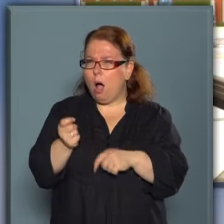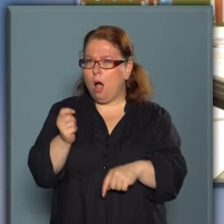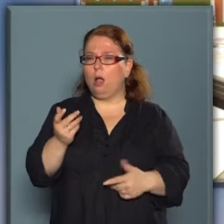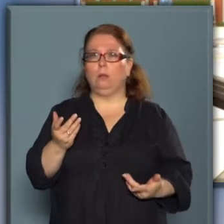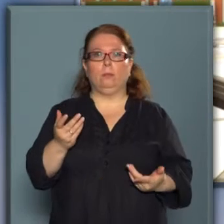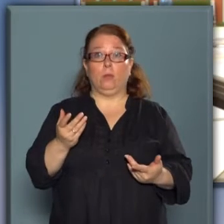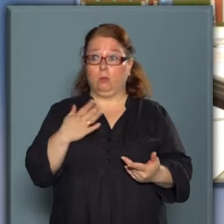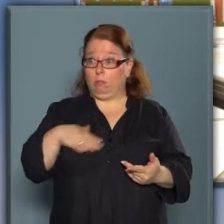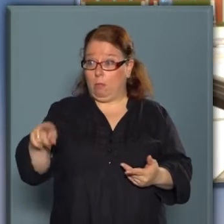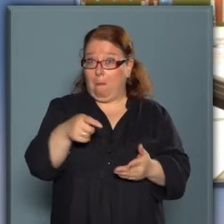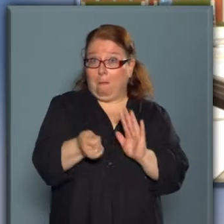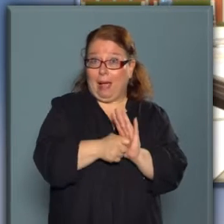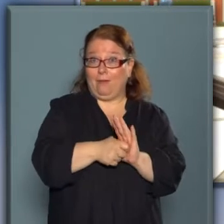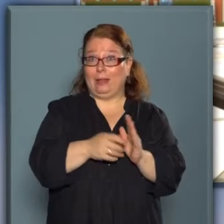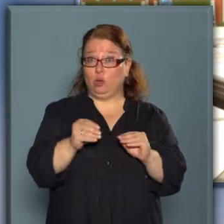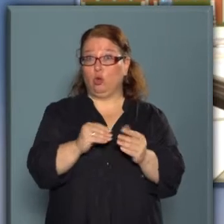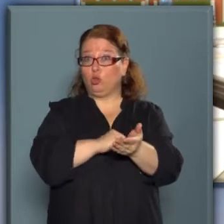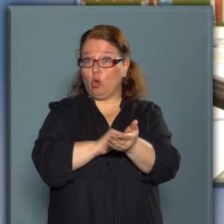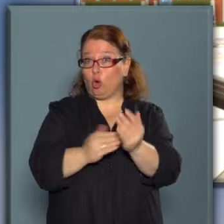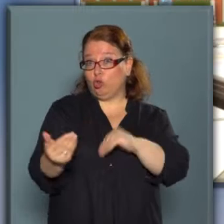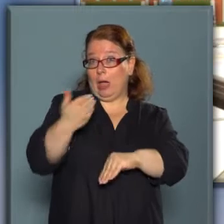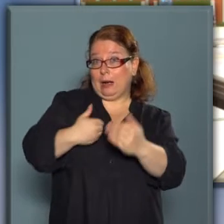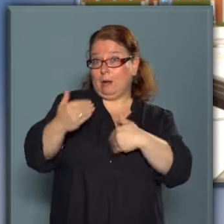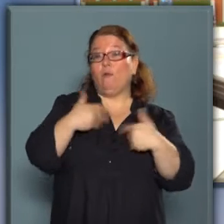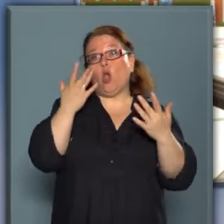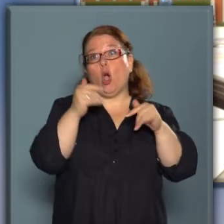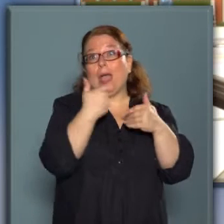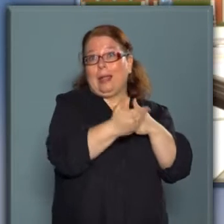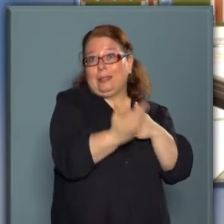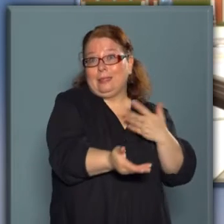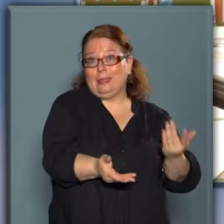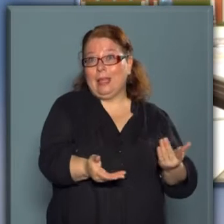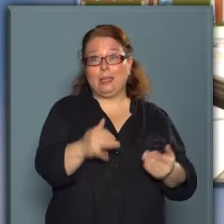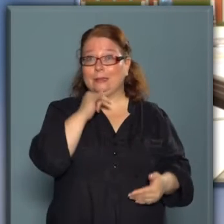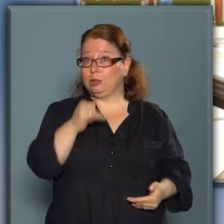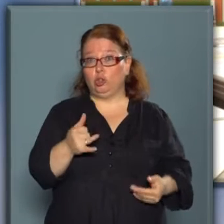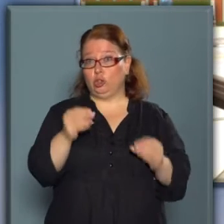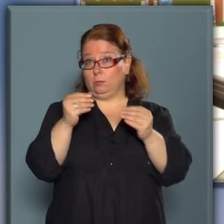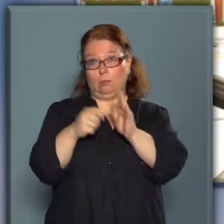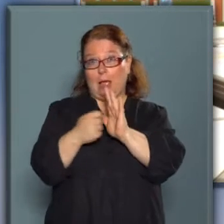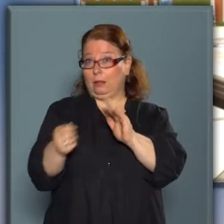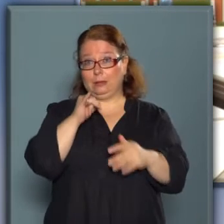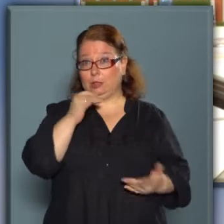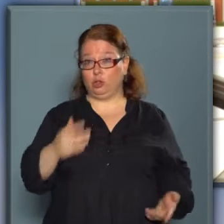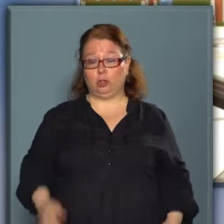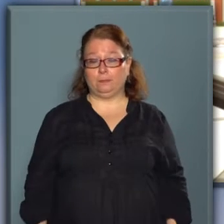meg szeretnék venni a soroksáriak, vagy valakinek ajándékba adni, és nincsen, elfogyott.